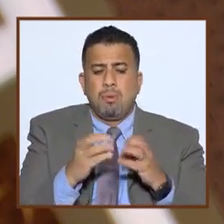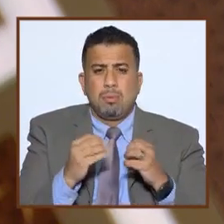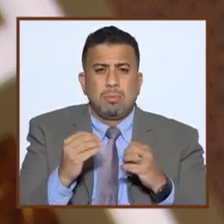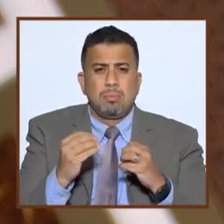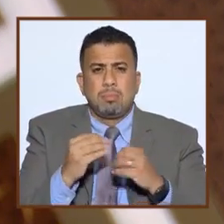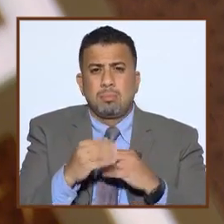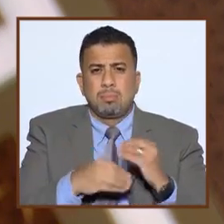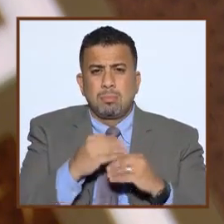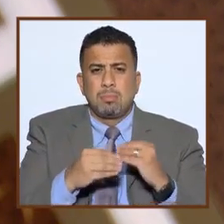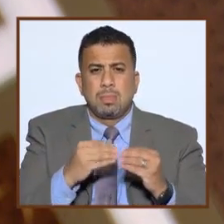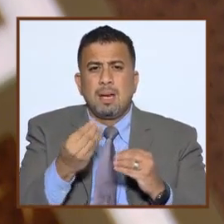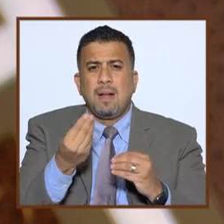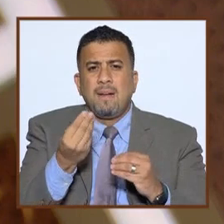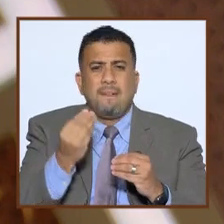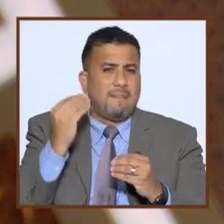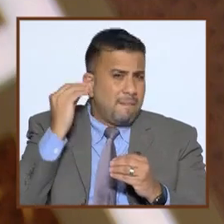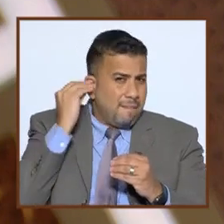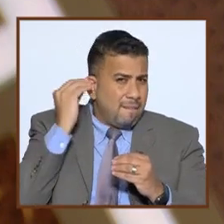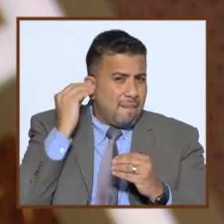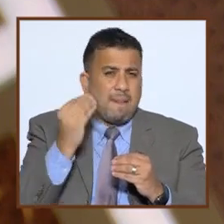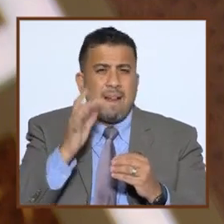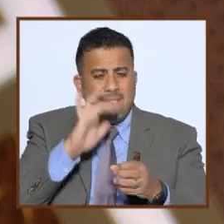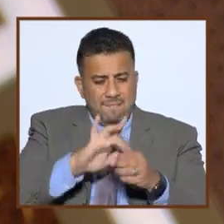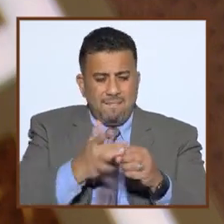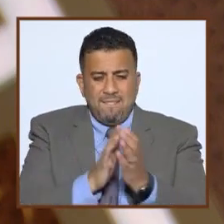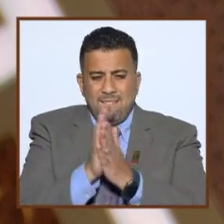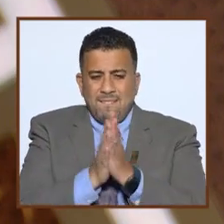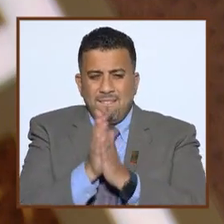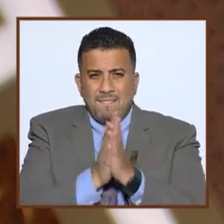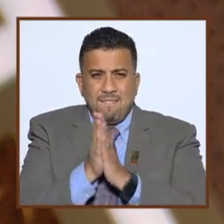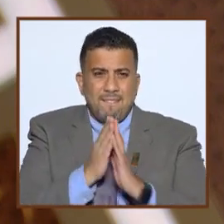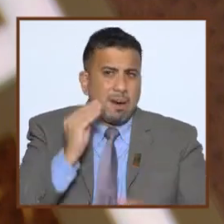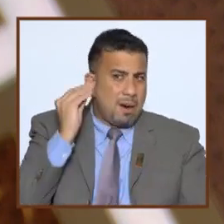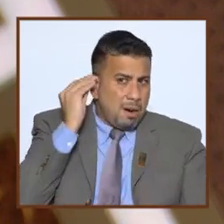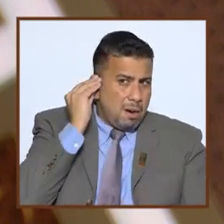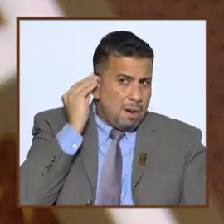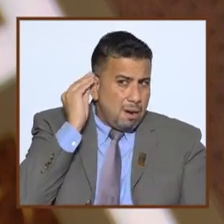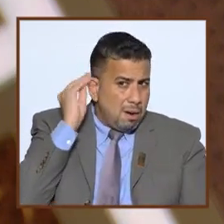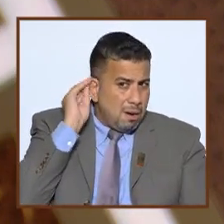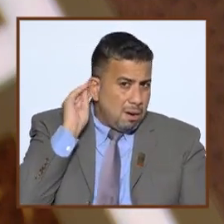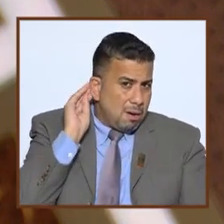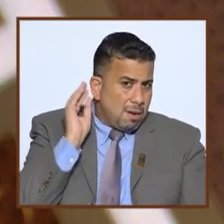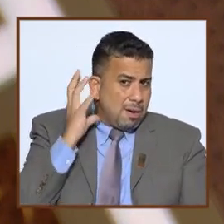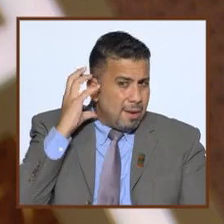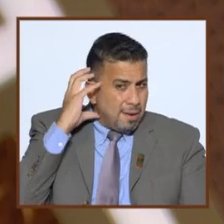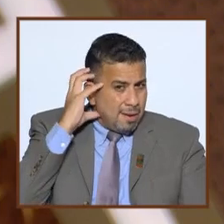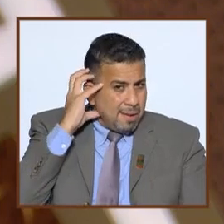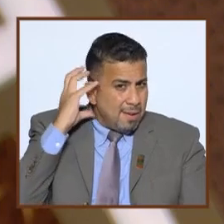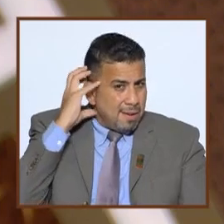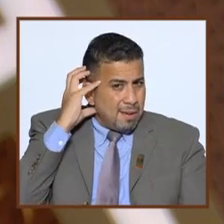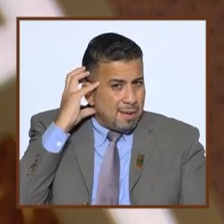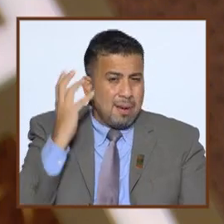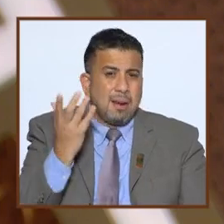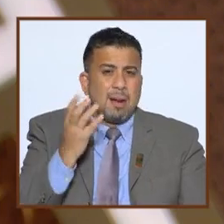ويضعون عليها الفازلين او يضعون عليه اي شيء يعزل الماء فيعني ممكن تجرب بنتك هذا الشيء لان